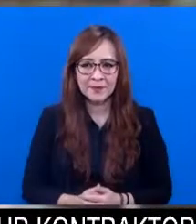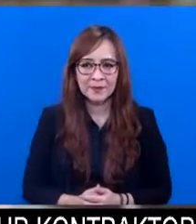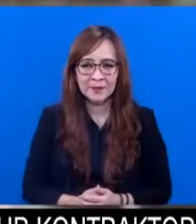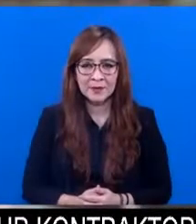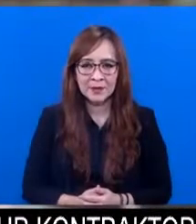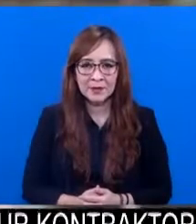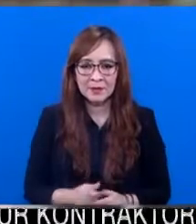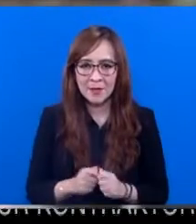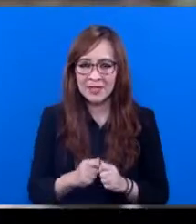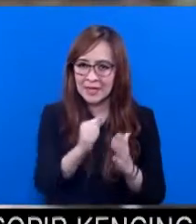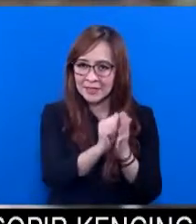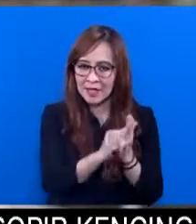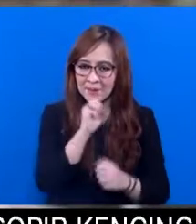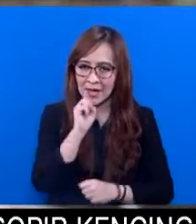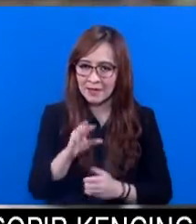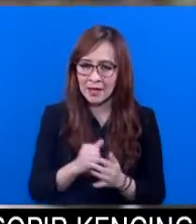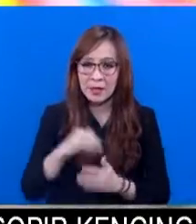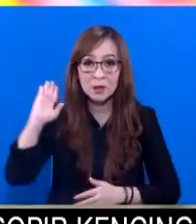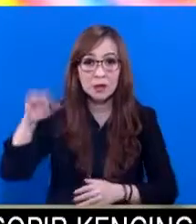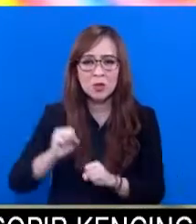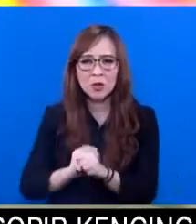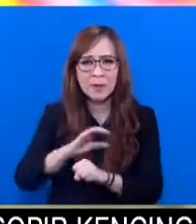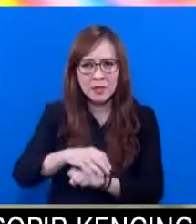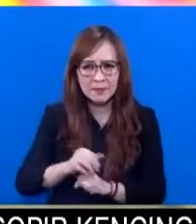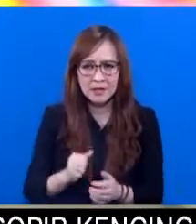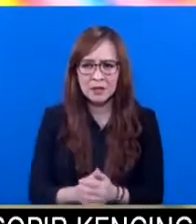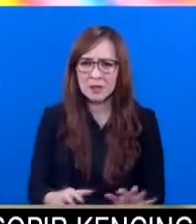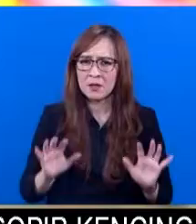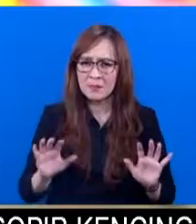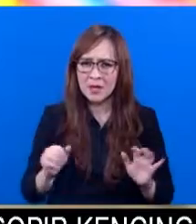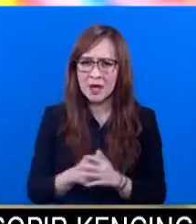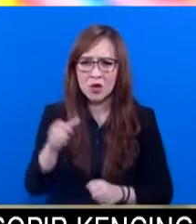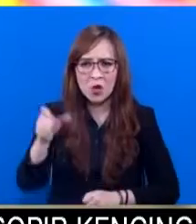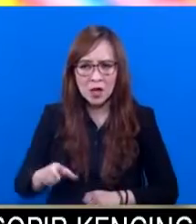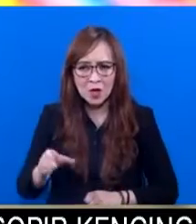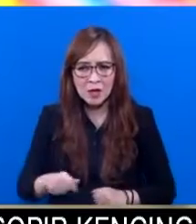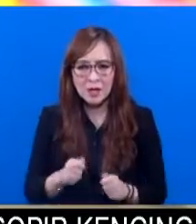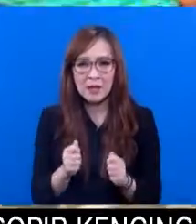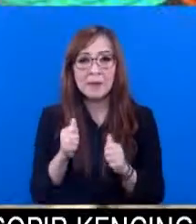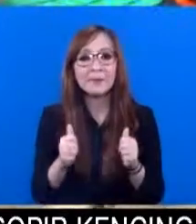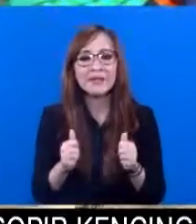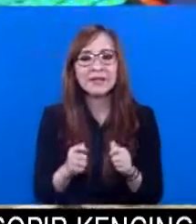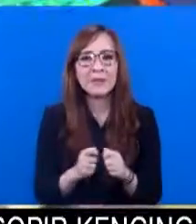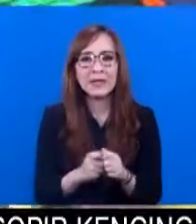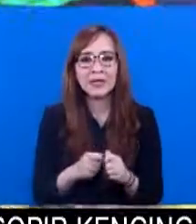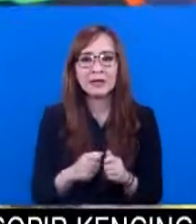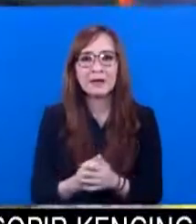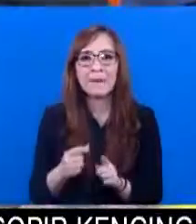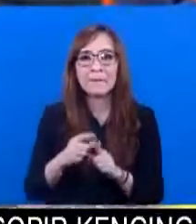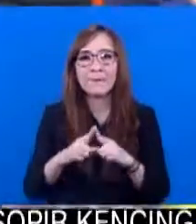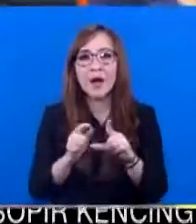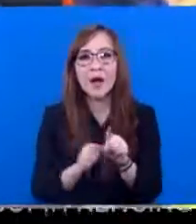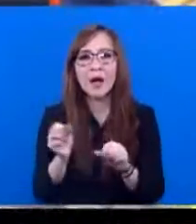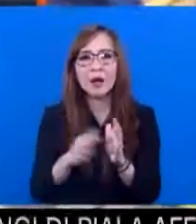penyelenggara acara, Heru Prasetyo, selama pandemi justru para pengrajin payung mampu menciptakan kreasi-kreasi baru dan kini menambah